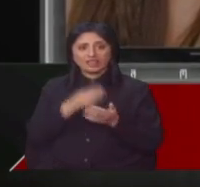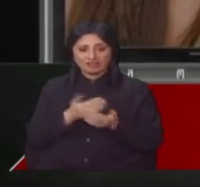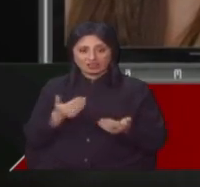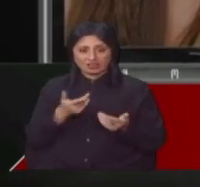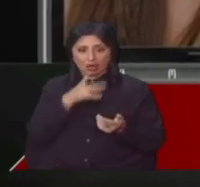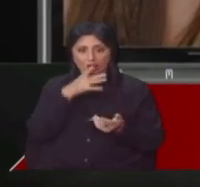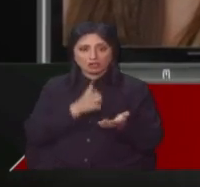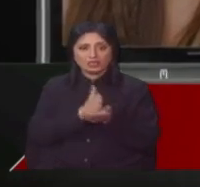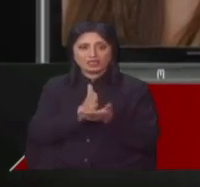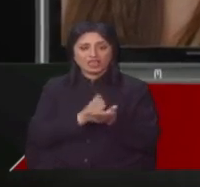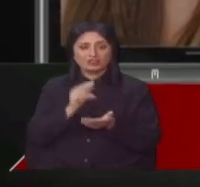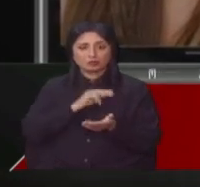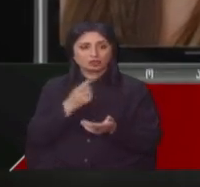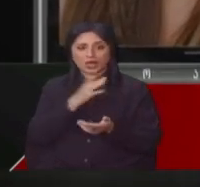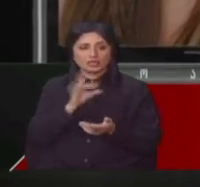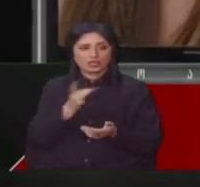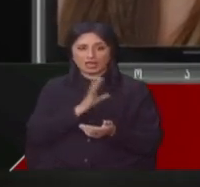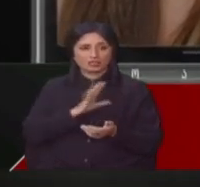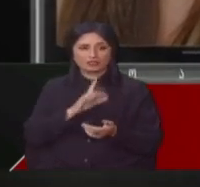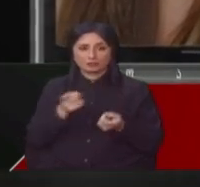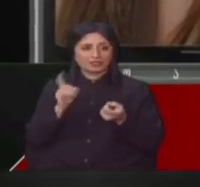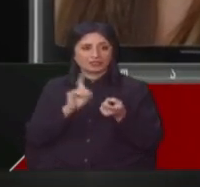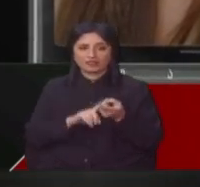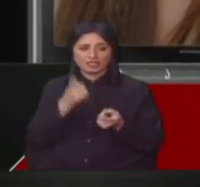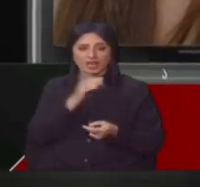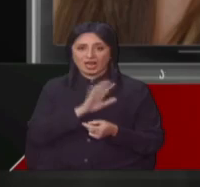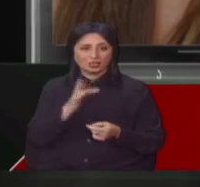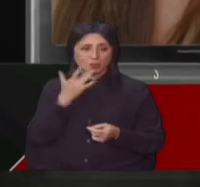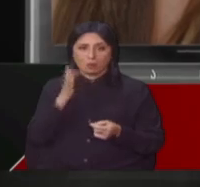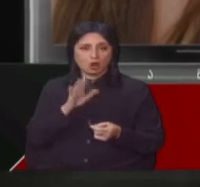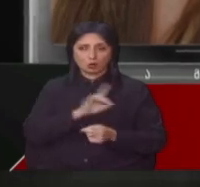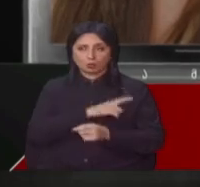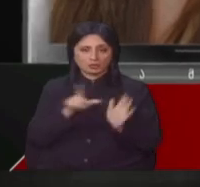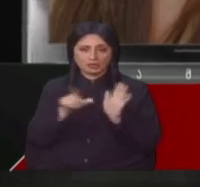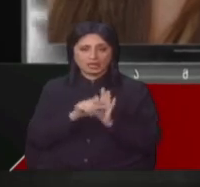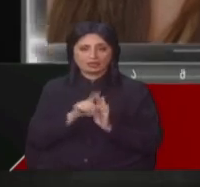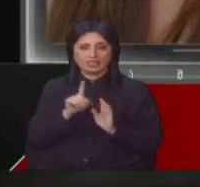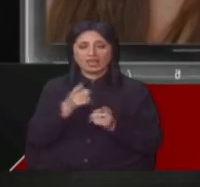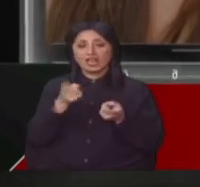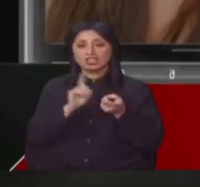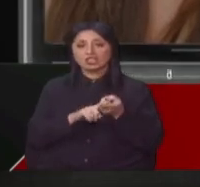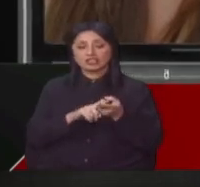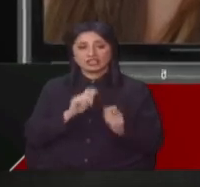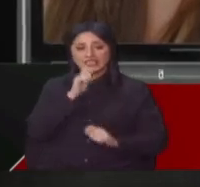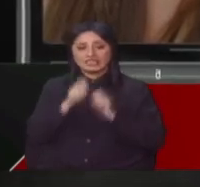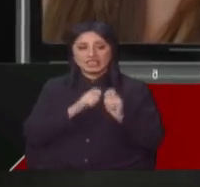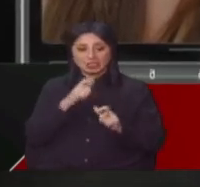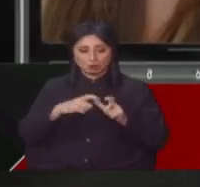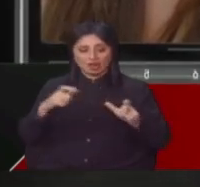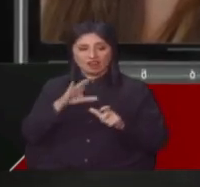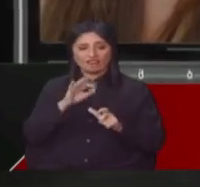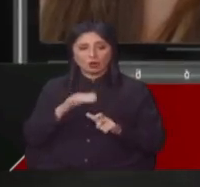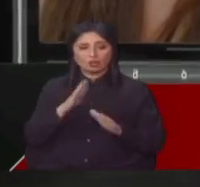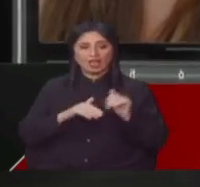არსებობის 20 წლის განმავლობაში არცერთხელ არ ყოფილა დაკავშირებული არცერთ პოლიტიკურ ძალასთან. რაც შეეხება სასაჩუქრე ვაუჩერებს,